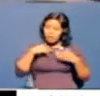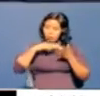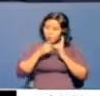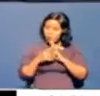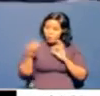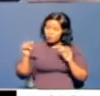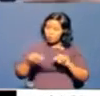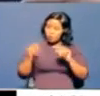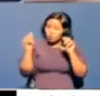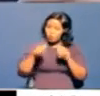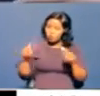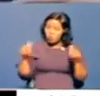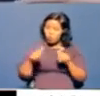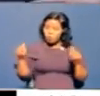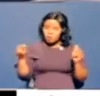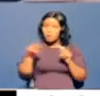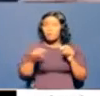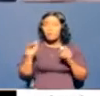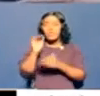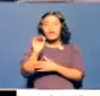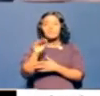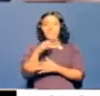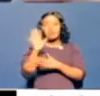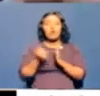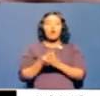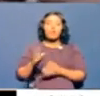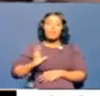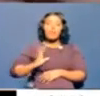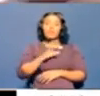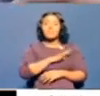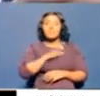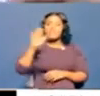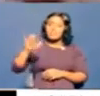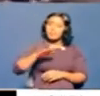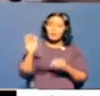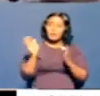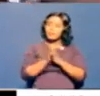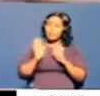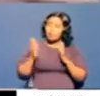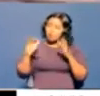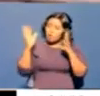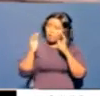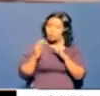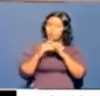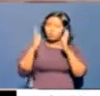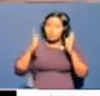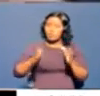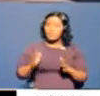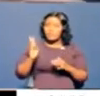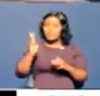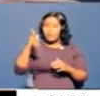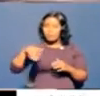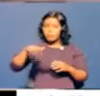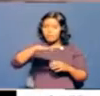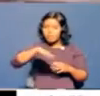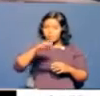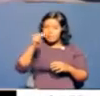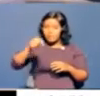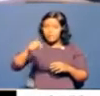yote ya bunge inampea mheshimiwa Ndwati kongole, shukrani ya vile ambavyo ameweza kuwa na